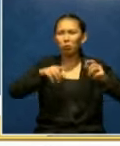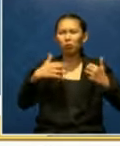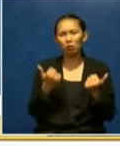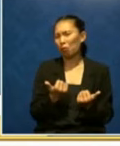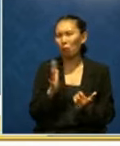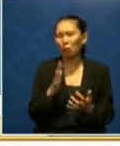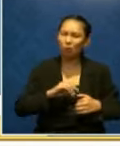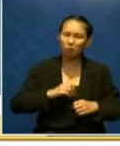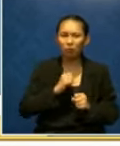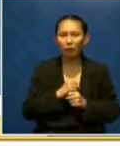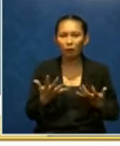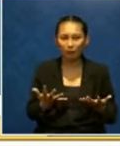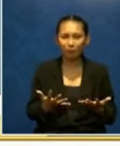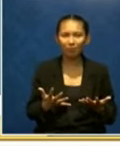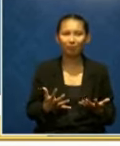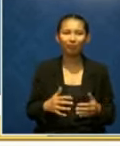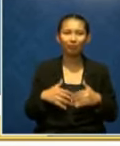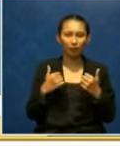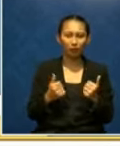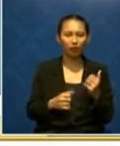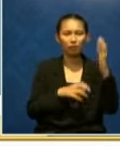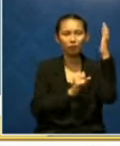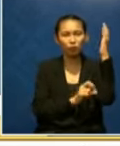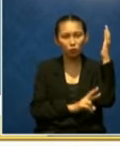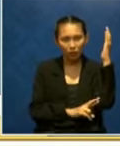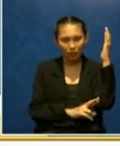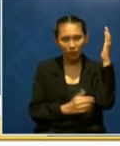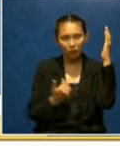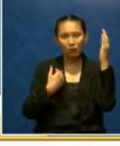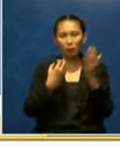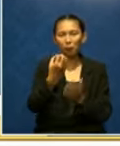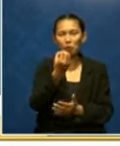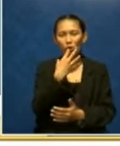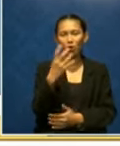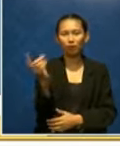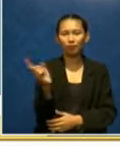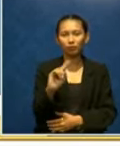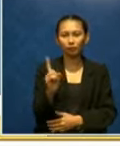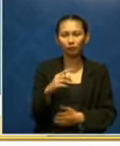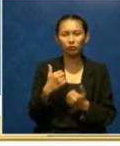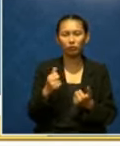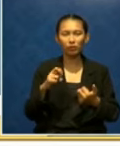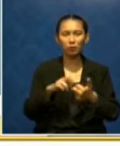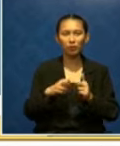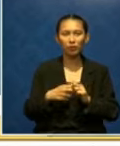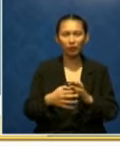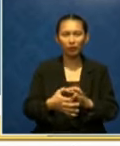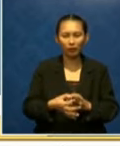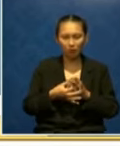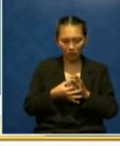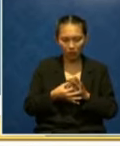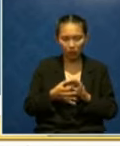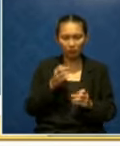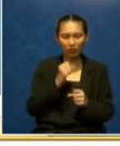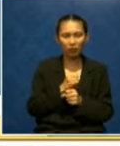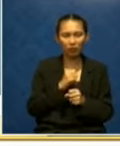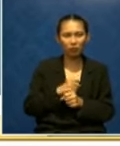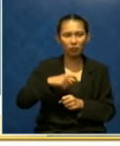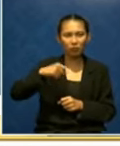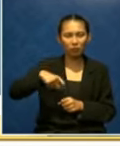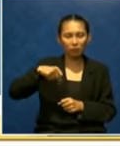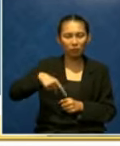ท่านประธานคะพี่น้องจังหวัดสุราษฎร์ธานีได้แจ้งดิฉันว่าประสบปัญหาที่ดินทำกินทับซ้อนในอำเภอ